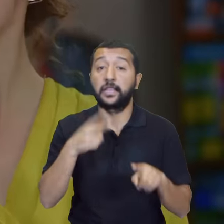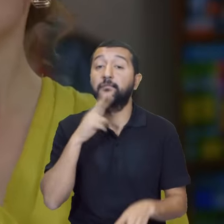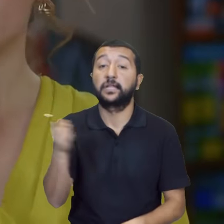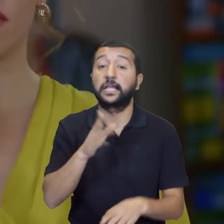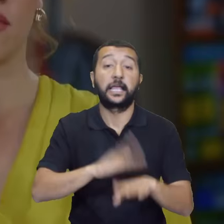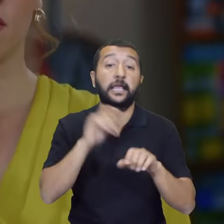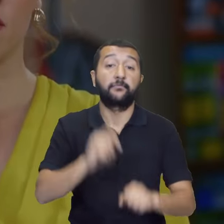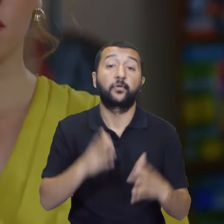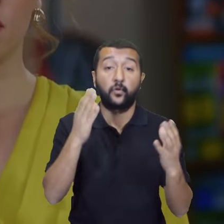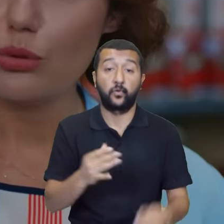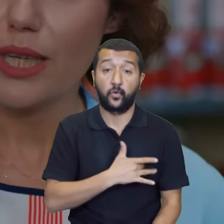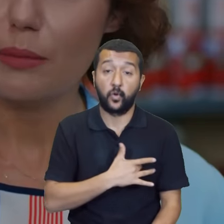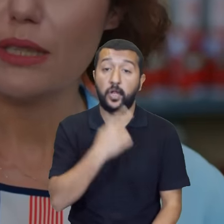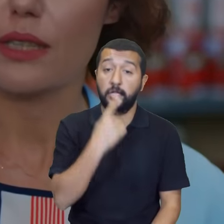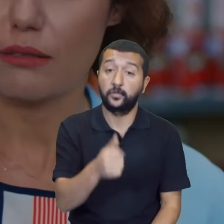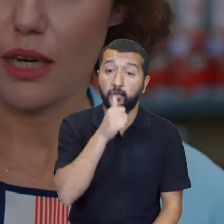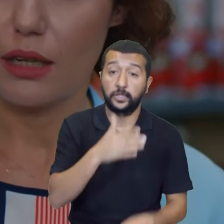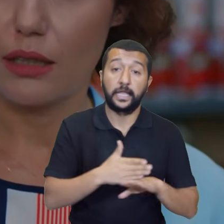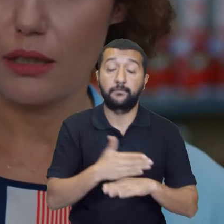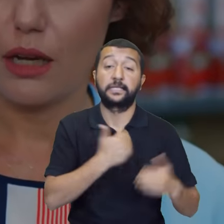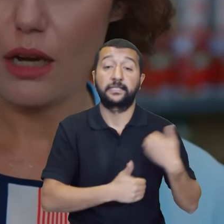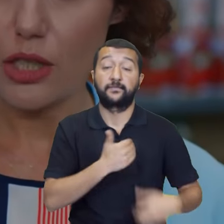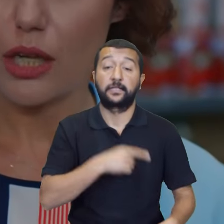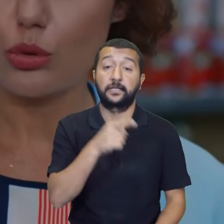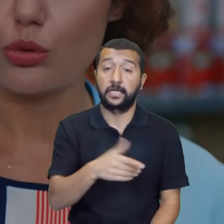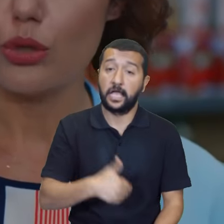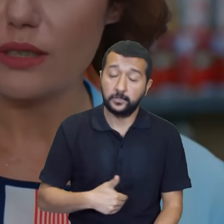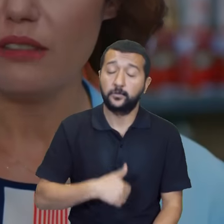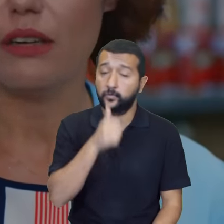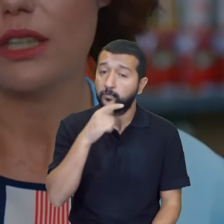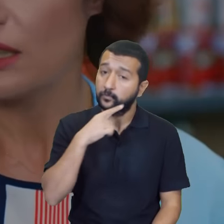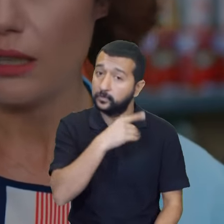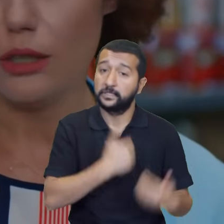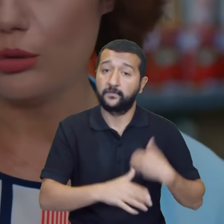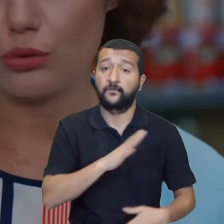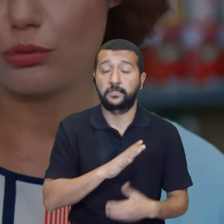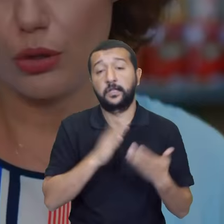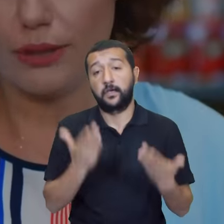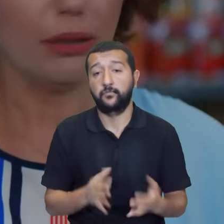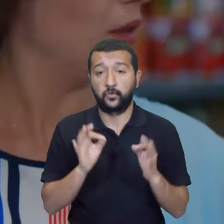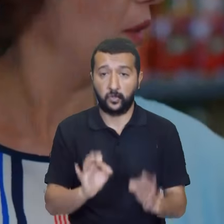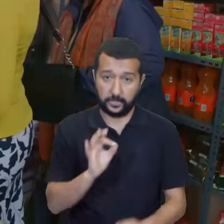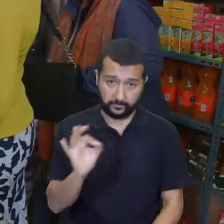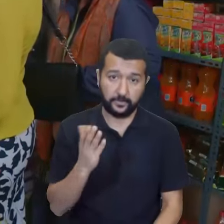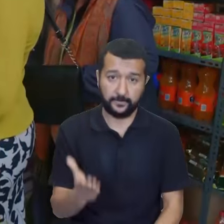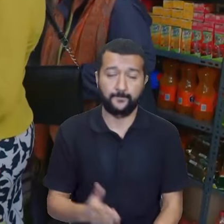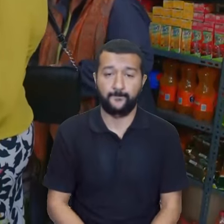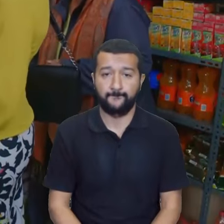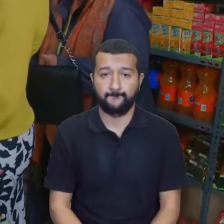yaptın oldu. Gönül dediğinin suyu da ekmeği de sevda. Açlığa, susuzluğa sevdan varsa katlanıyorsun. Öyle değil mi?